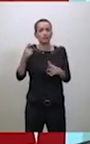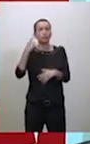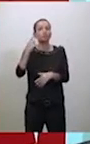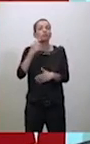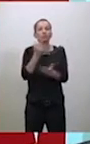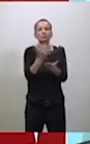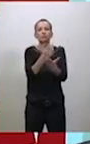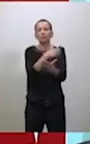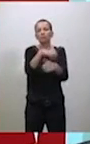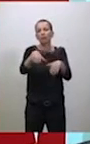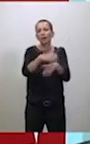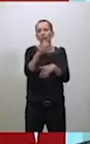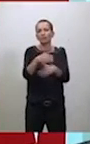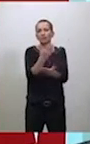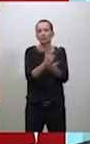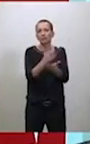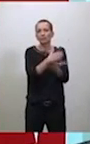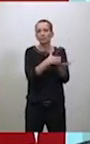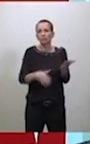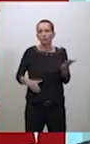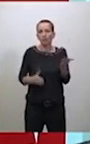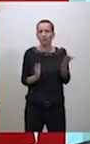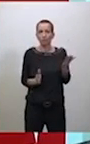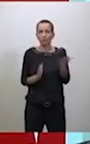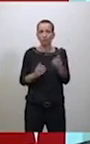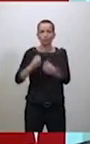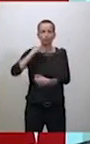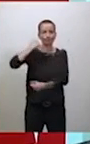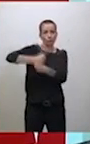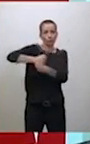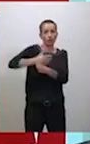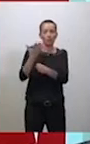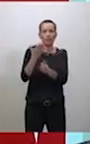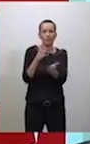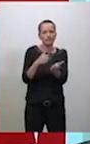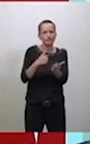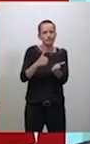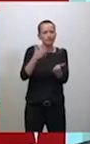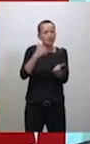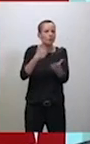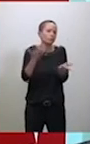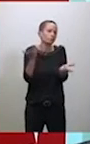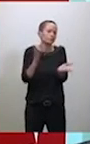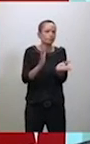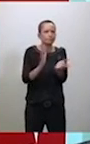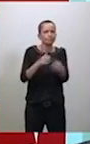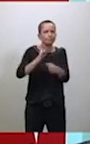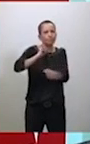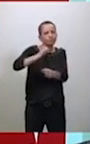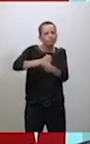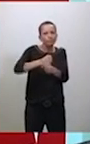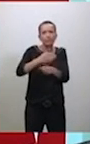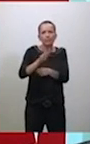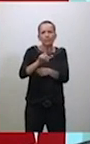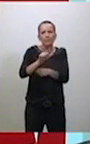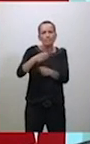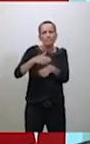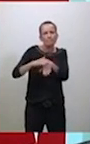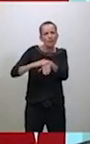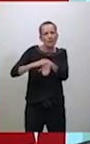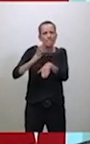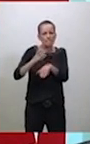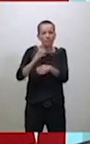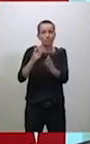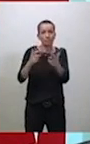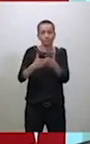du Crédit municipal de Bordeaux à un blâme et à une amende de 120 000 €. Le jugement, je vous